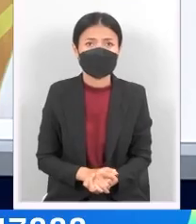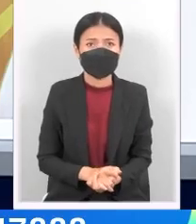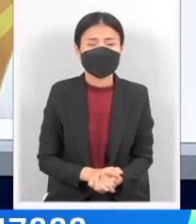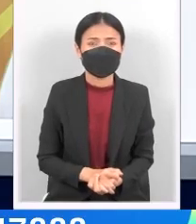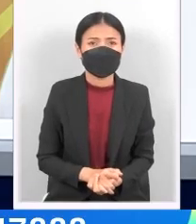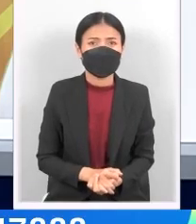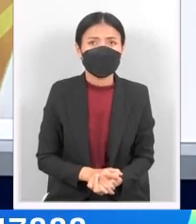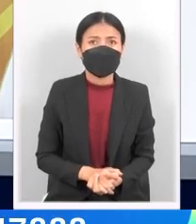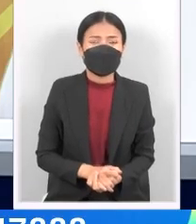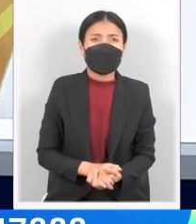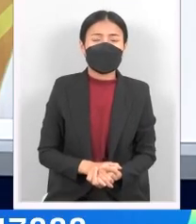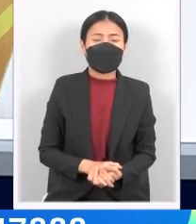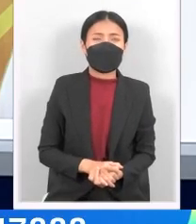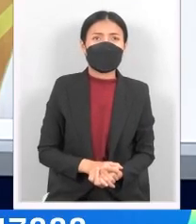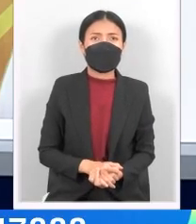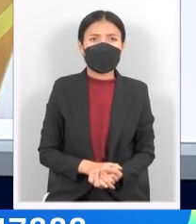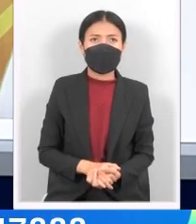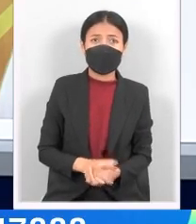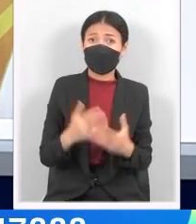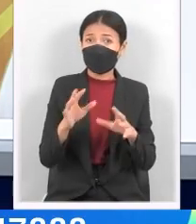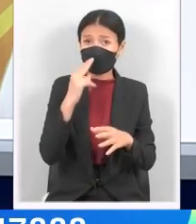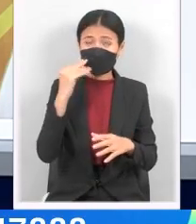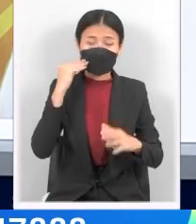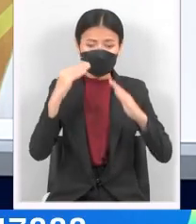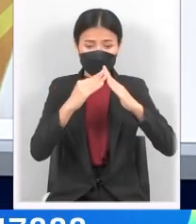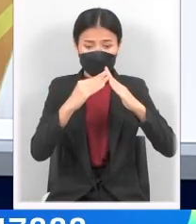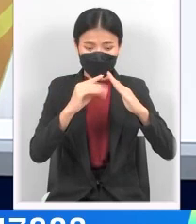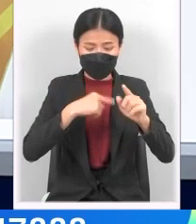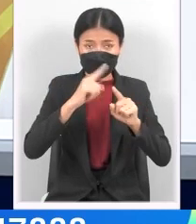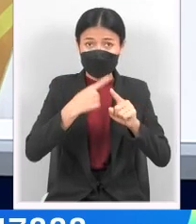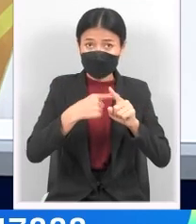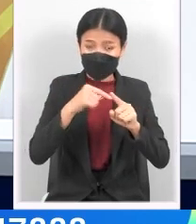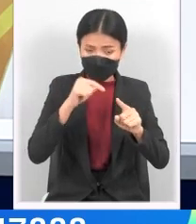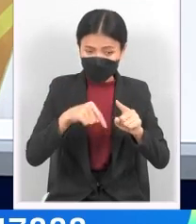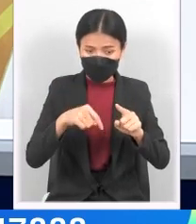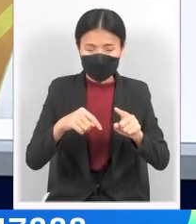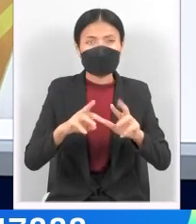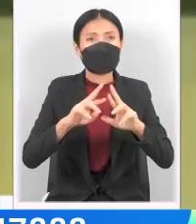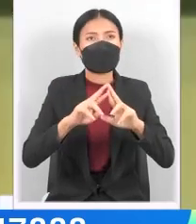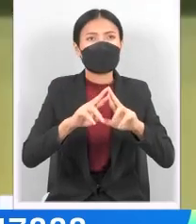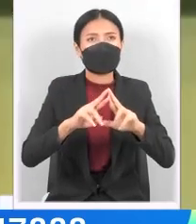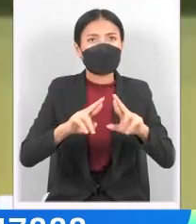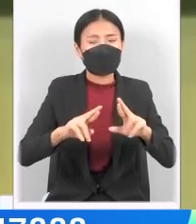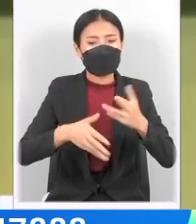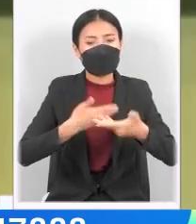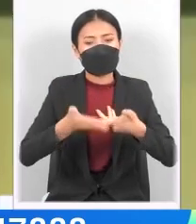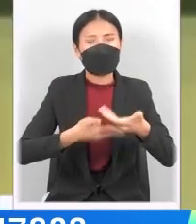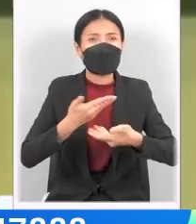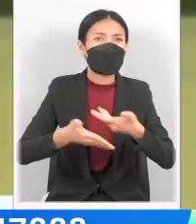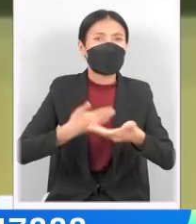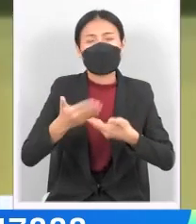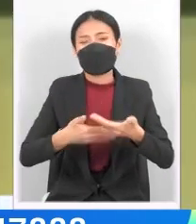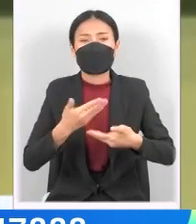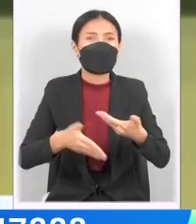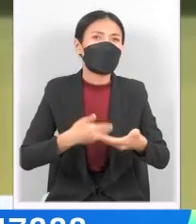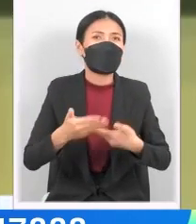เป็นเรื่องที่เขาบอกว่าเขามาเช่าบ้านหลังหนึ่งฮะเปิดร้านทำคาเฟ่ร้านเกิดขายดิบขายดีขึ้นมาครับคุณผู้ชมครับปร